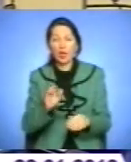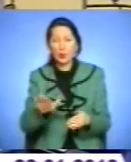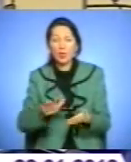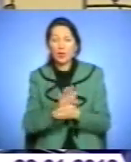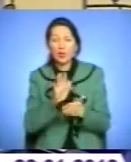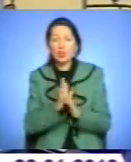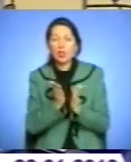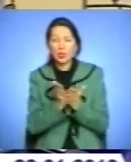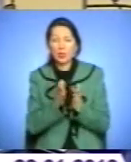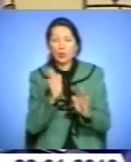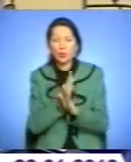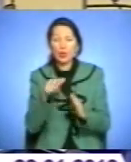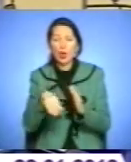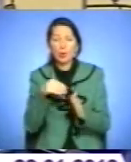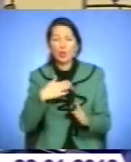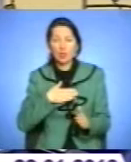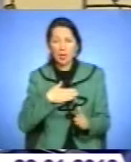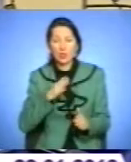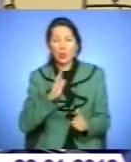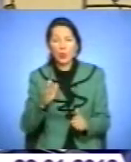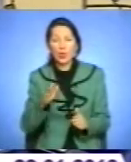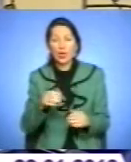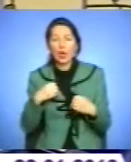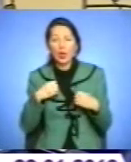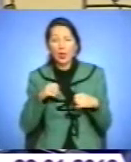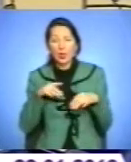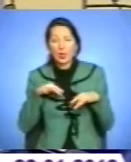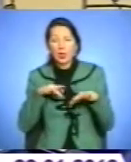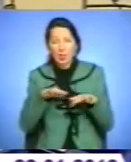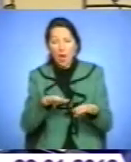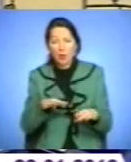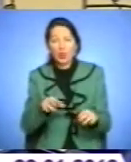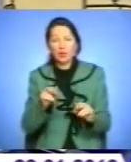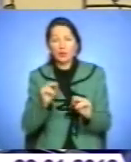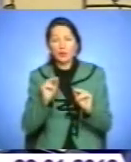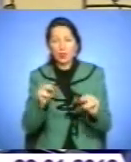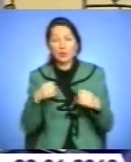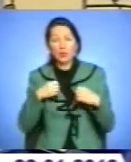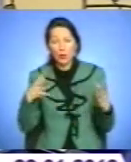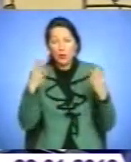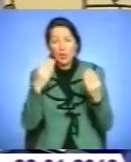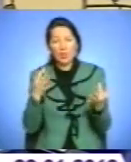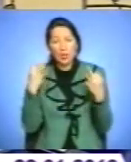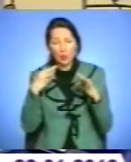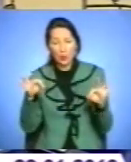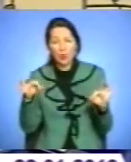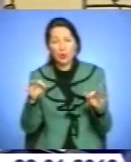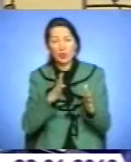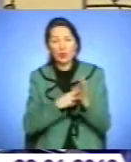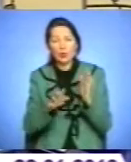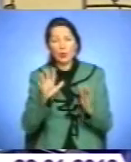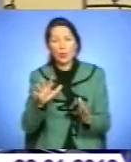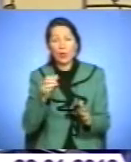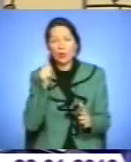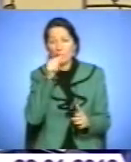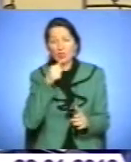відбулися урочисті заходи з нагоди святкування 94-ї річниці Дня Соборності та Свободи України, 95-ї річниці пам'яті